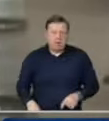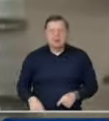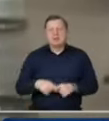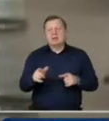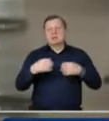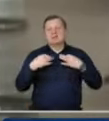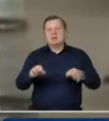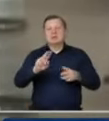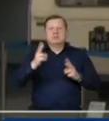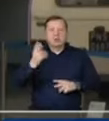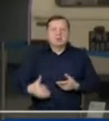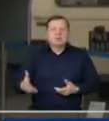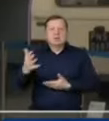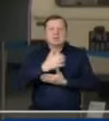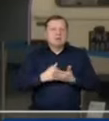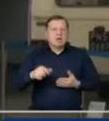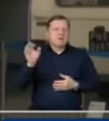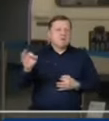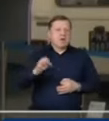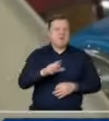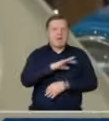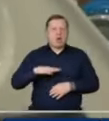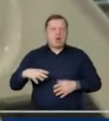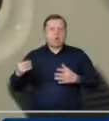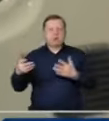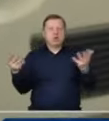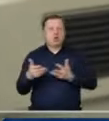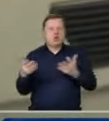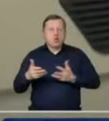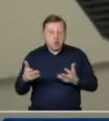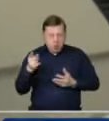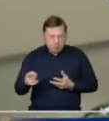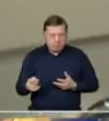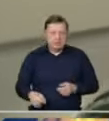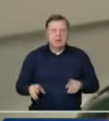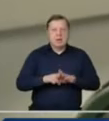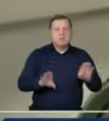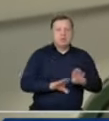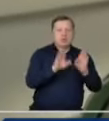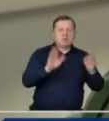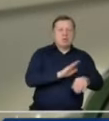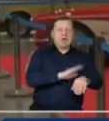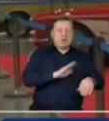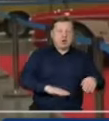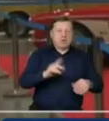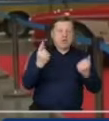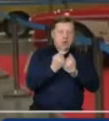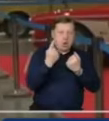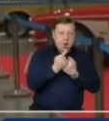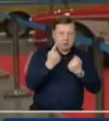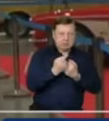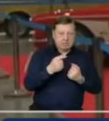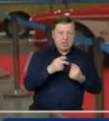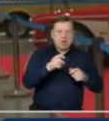perełki pochodzą ze zbiorów członków Automobil Klubu Wielkopolski. Swój wkład w ekspozycję ma również Muzeum Narodowe Rolnictwa i Przemysłu Rolno-Spożywczego